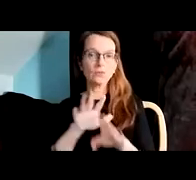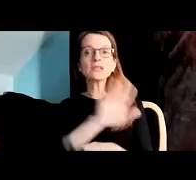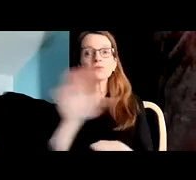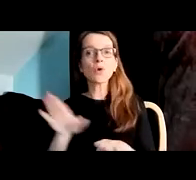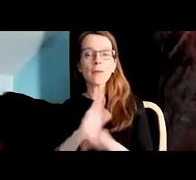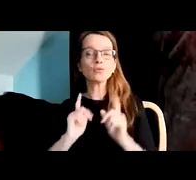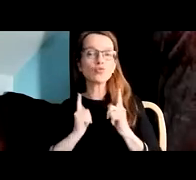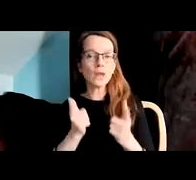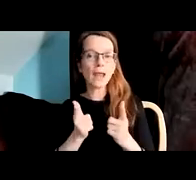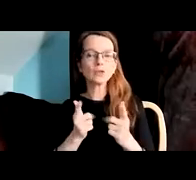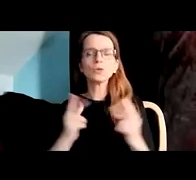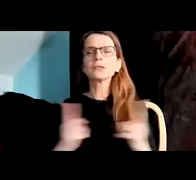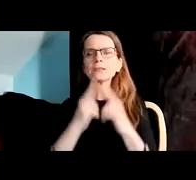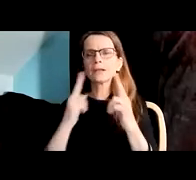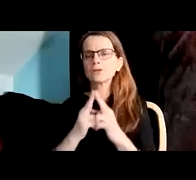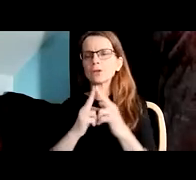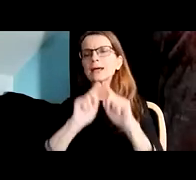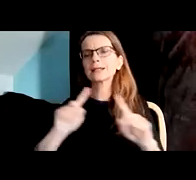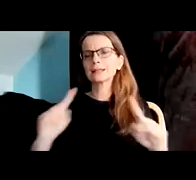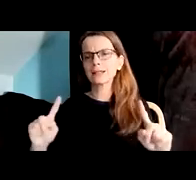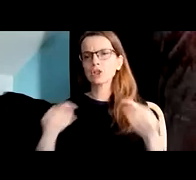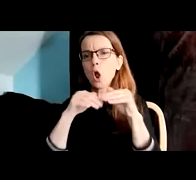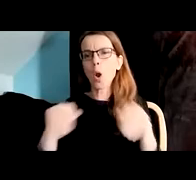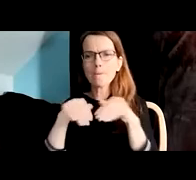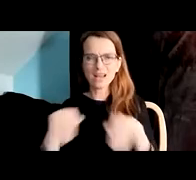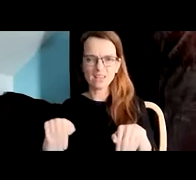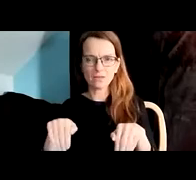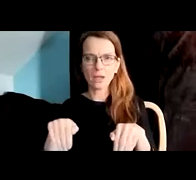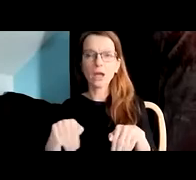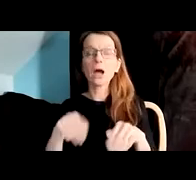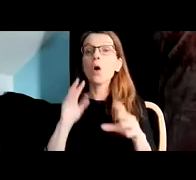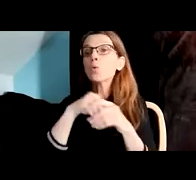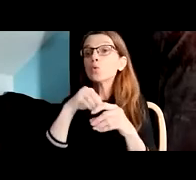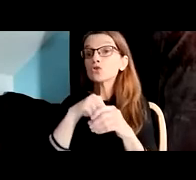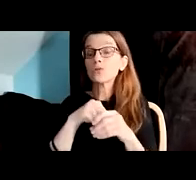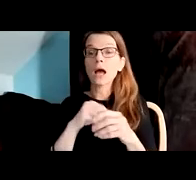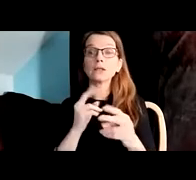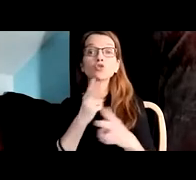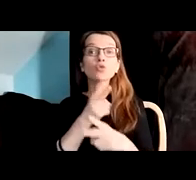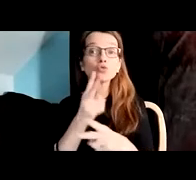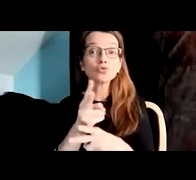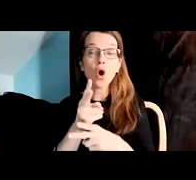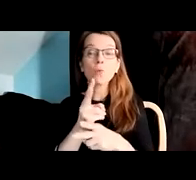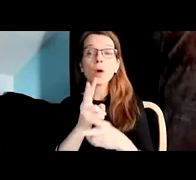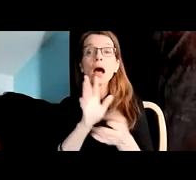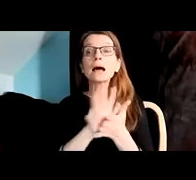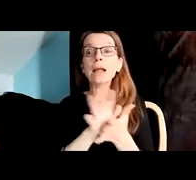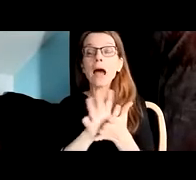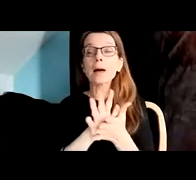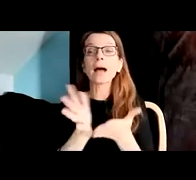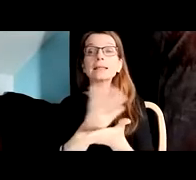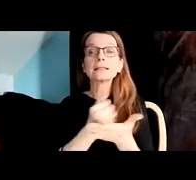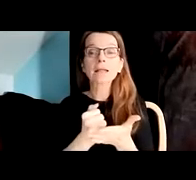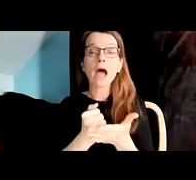življenju srečujejo z različnimi omejitvami. Do vključevanja, pa dostopa, rabe ter izrabe